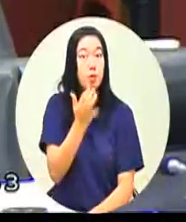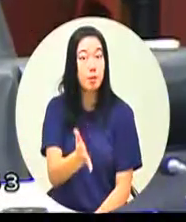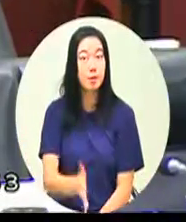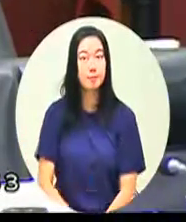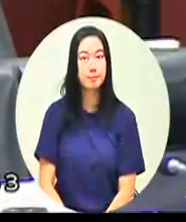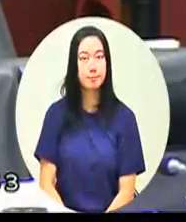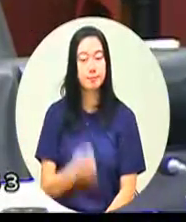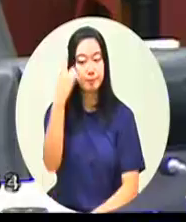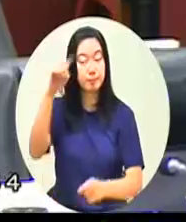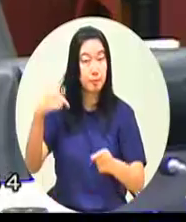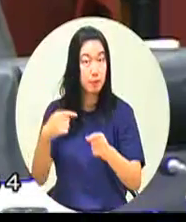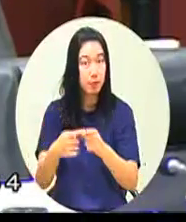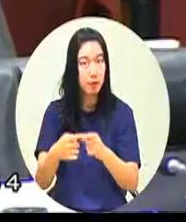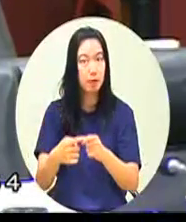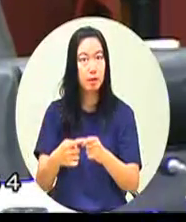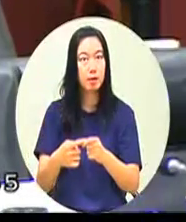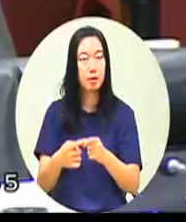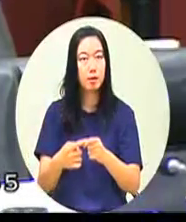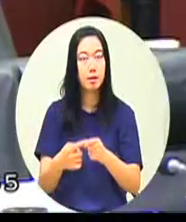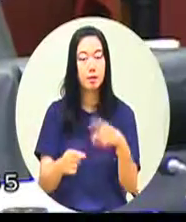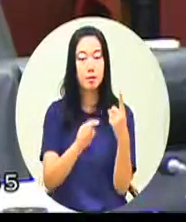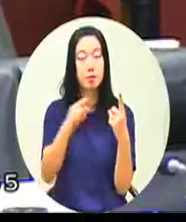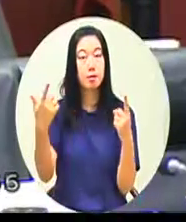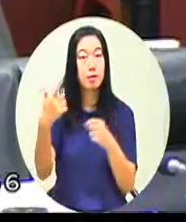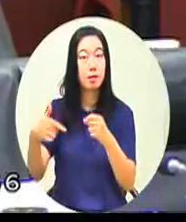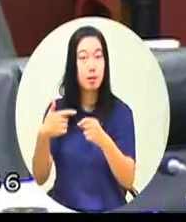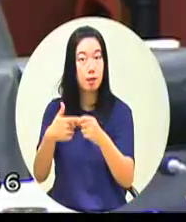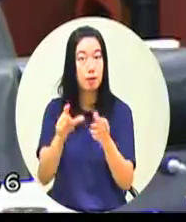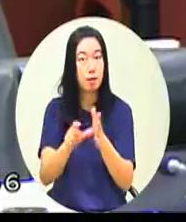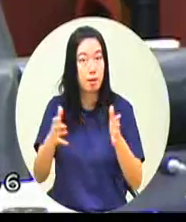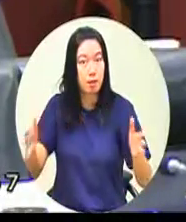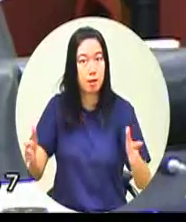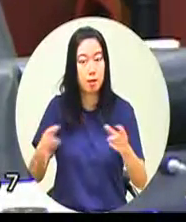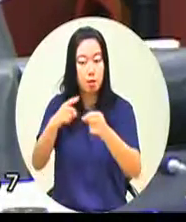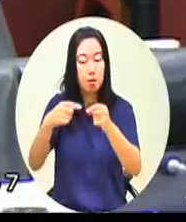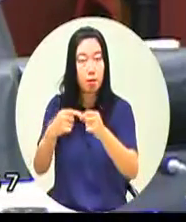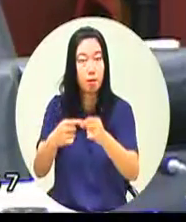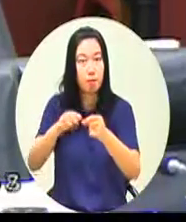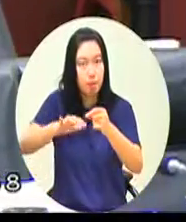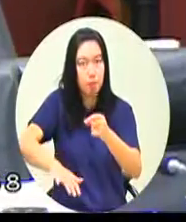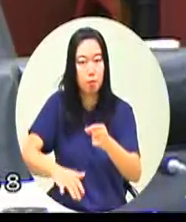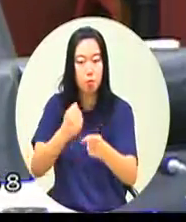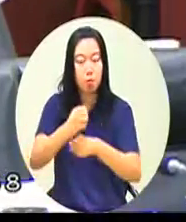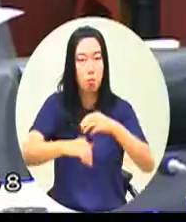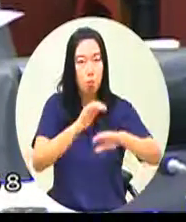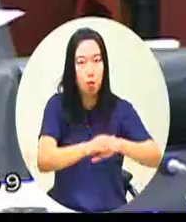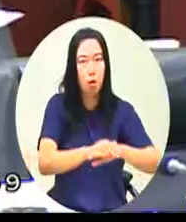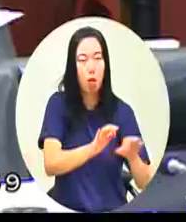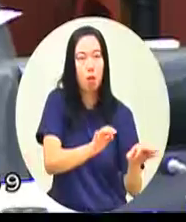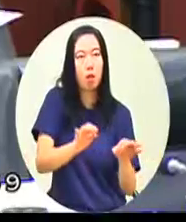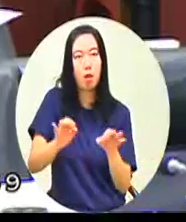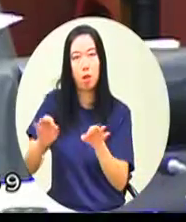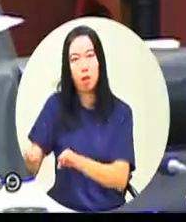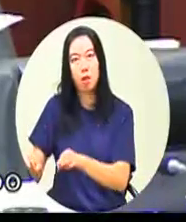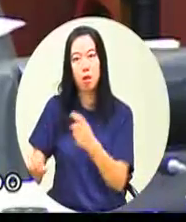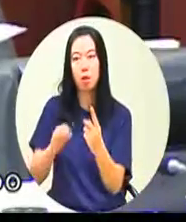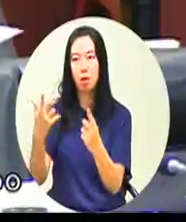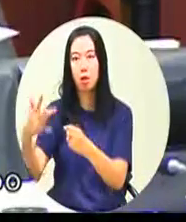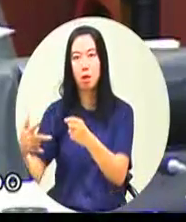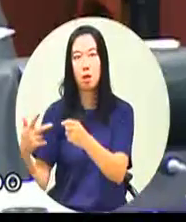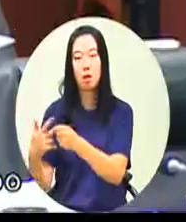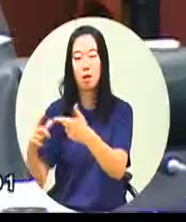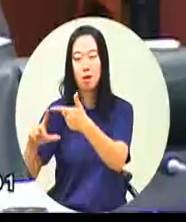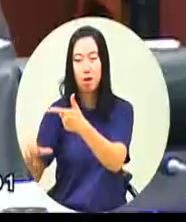看在明年2016年的年底就完工，不用拖到2017的6月